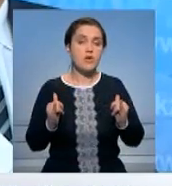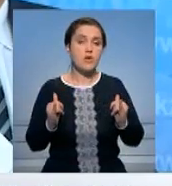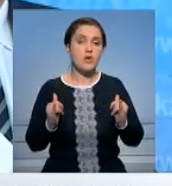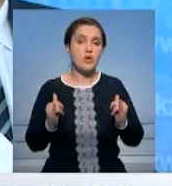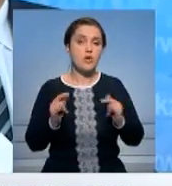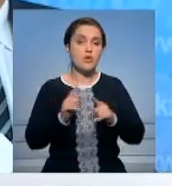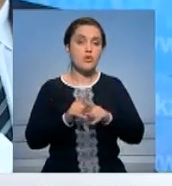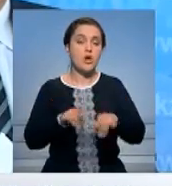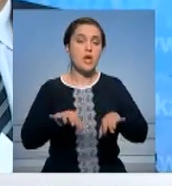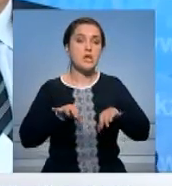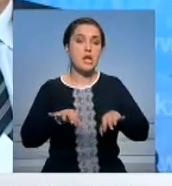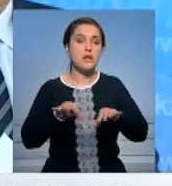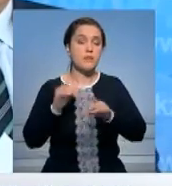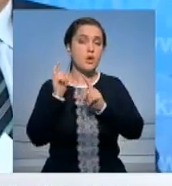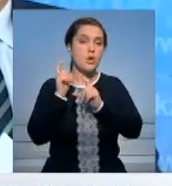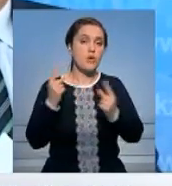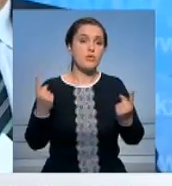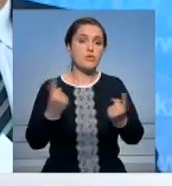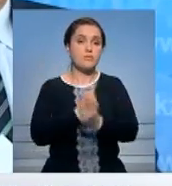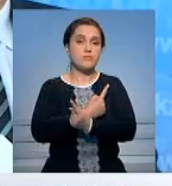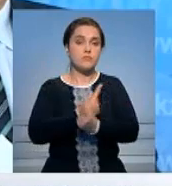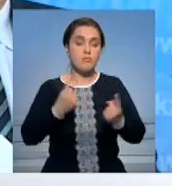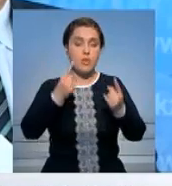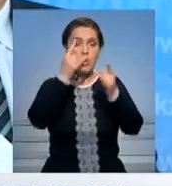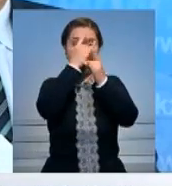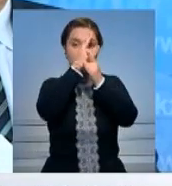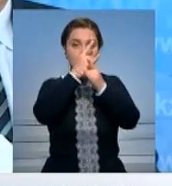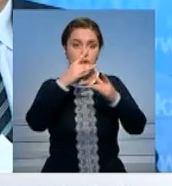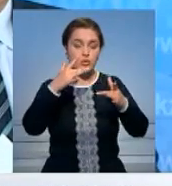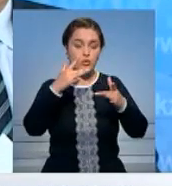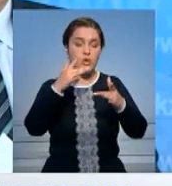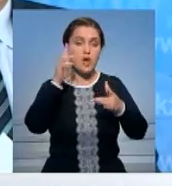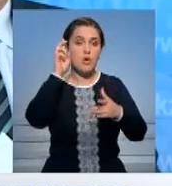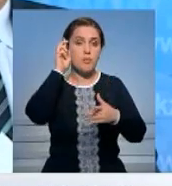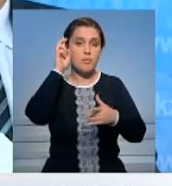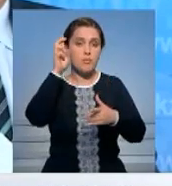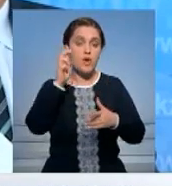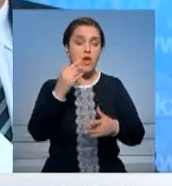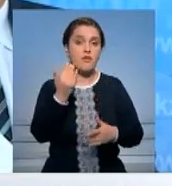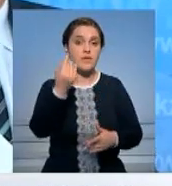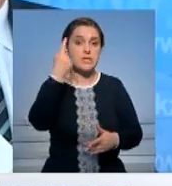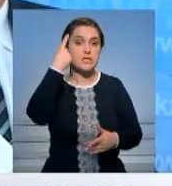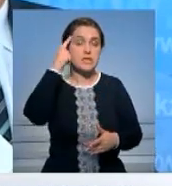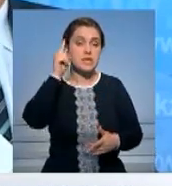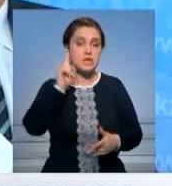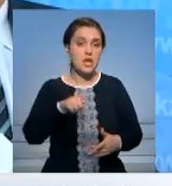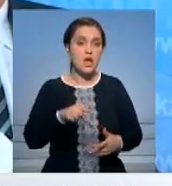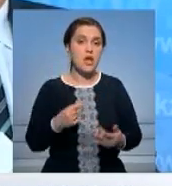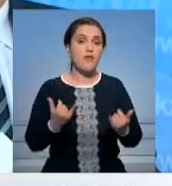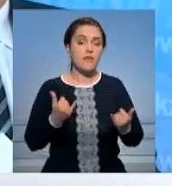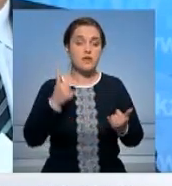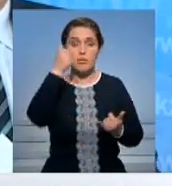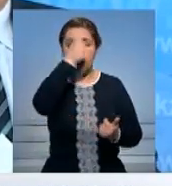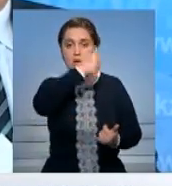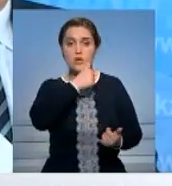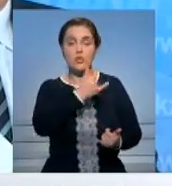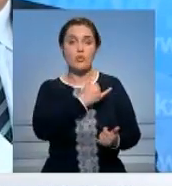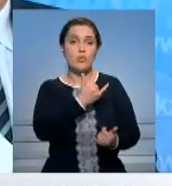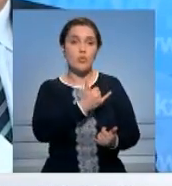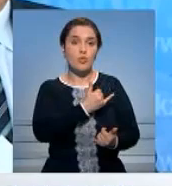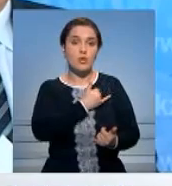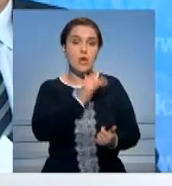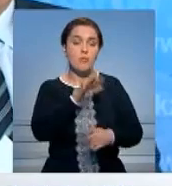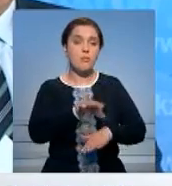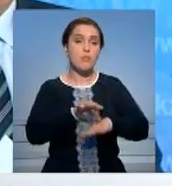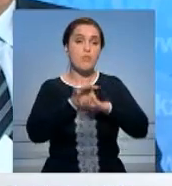в транспортных вопросах, по культурно-гуманитарной части. Как вы знаете, в этом году у нас намечено